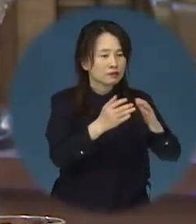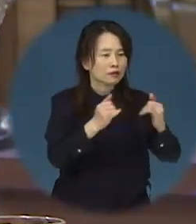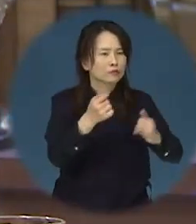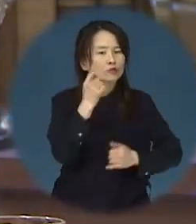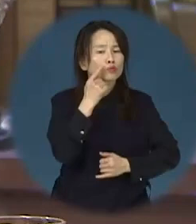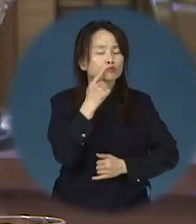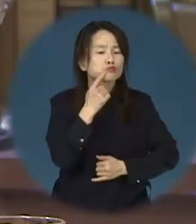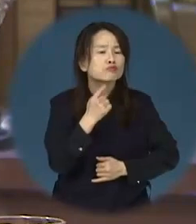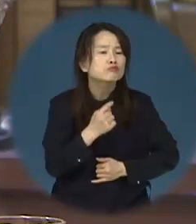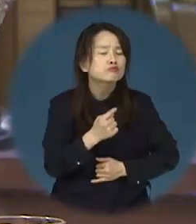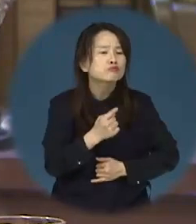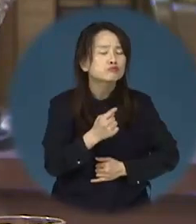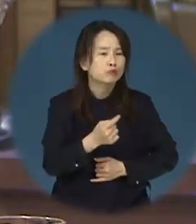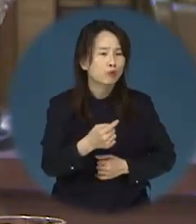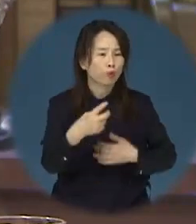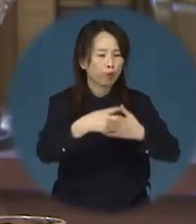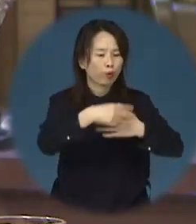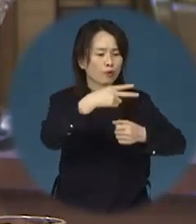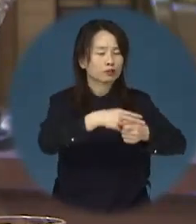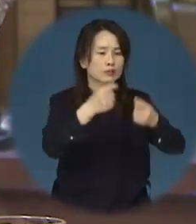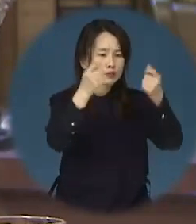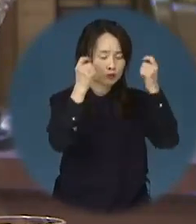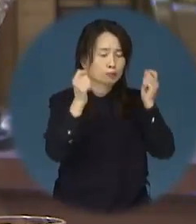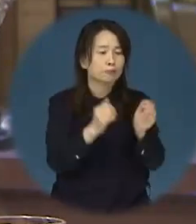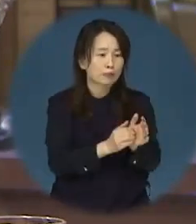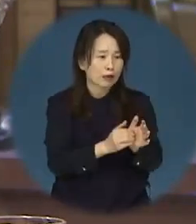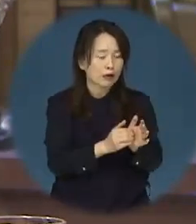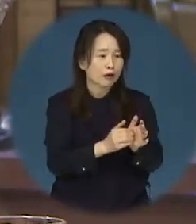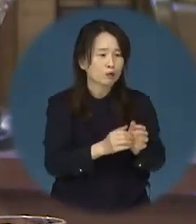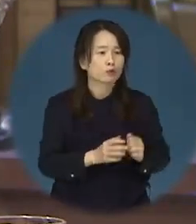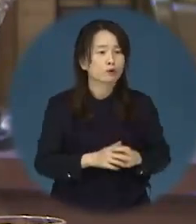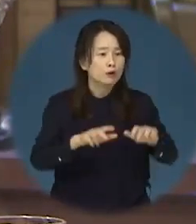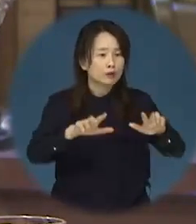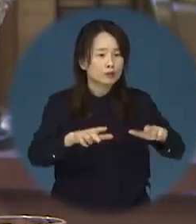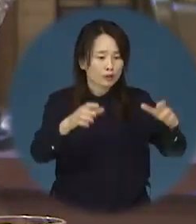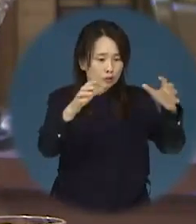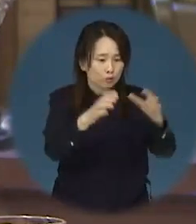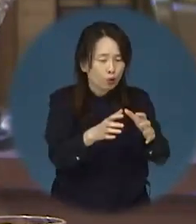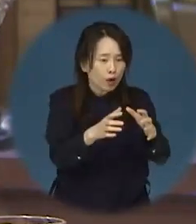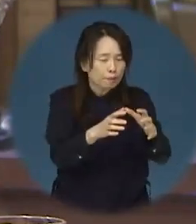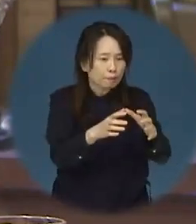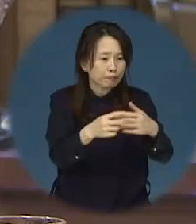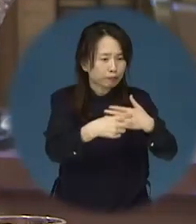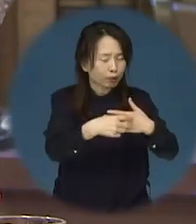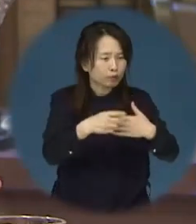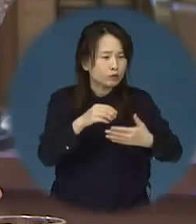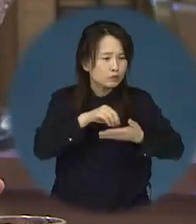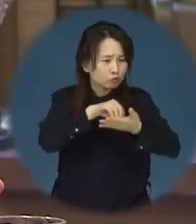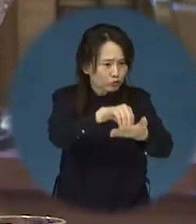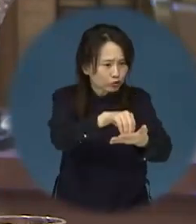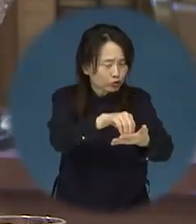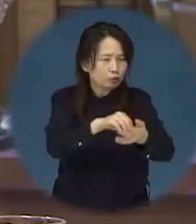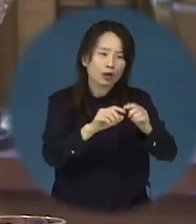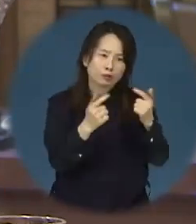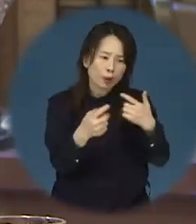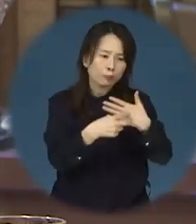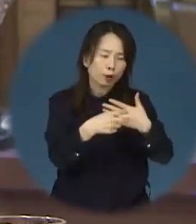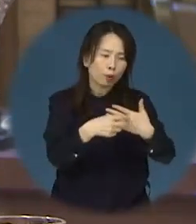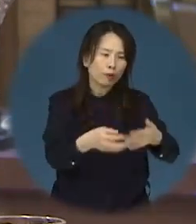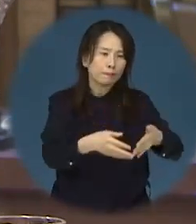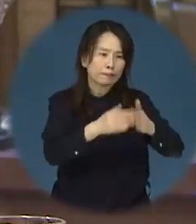졸업하고 인턴 레지던트까지 다 거치면 네. 이제 뭐 종합병원에 취직을 하든지 네. 개업을 하든지